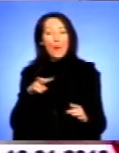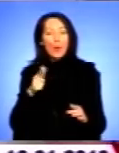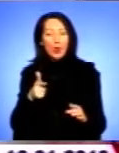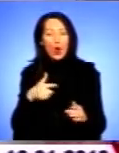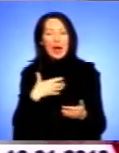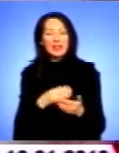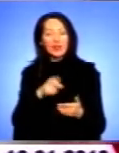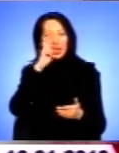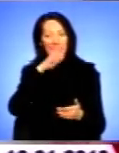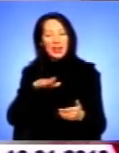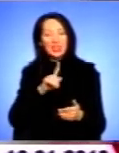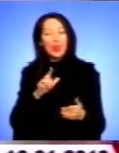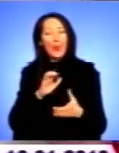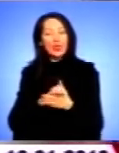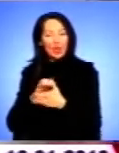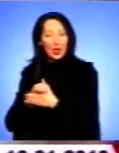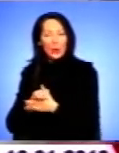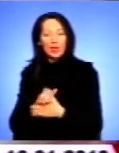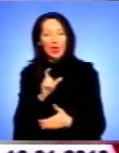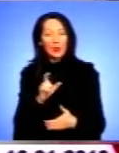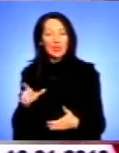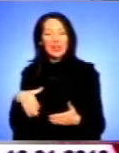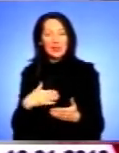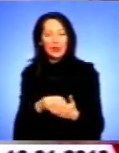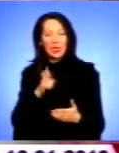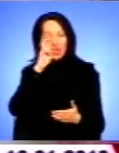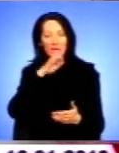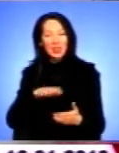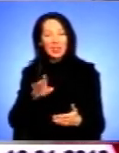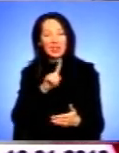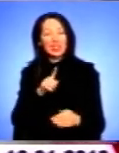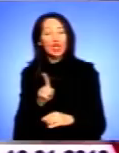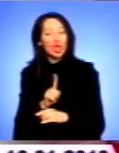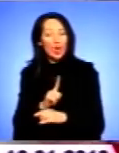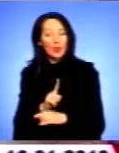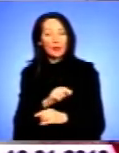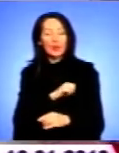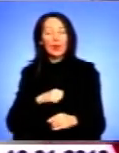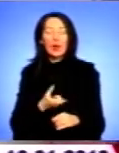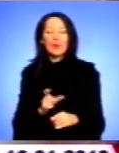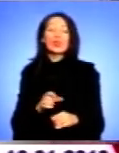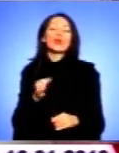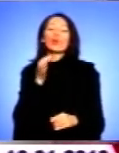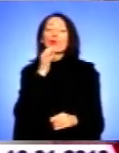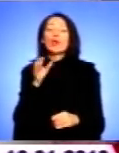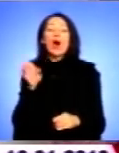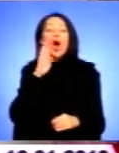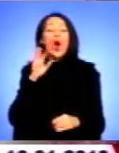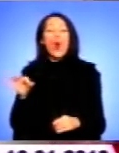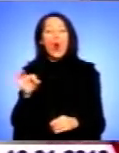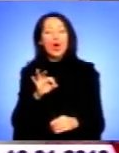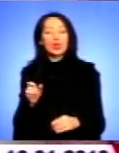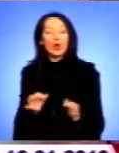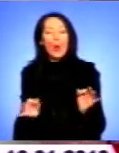познайомити громадян своєї країни з Тернополем. Саме більше їм подобається озеро, природа Тернополя, вражені